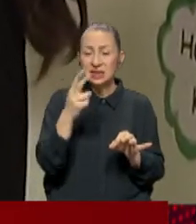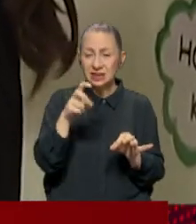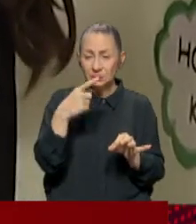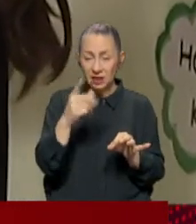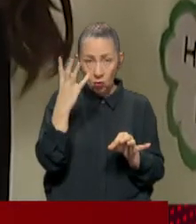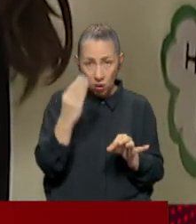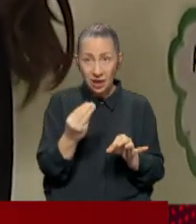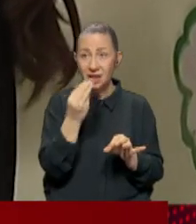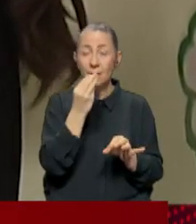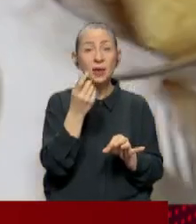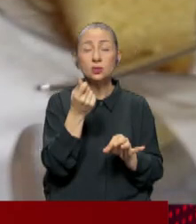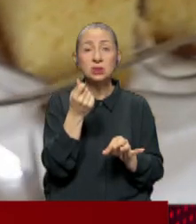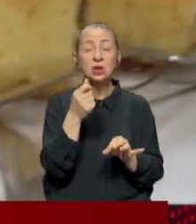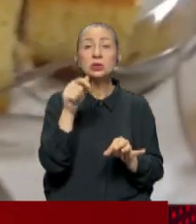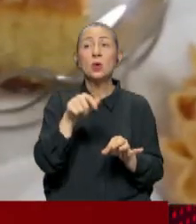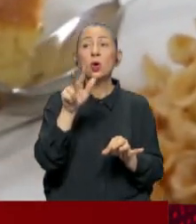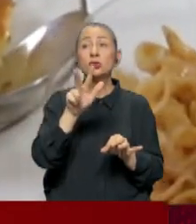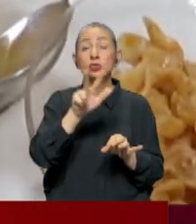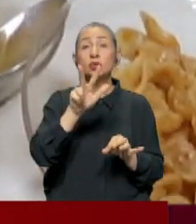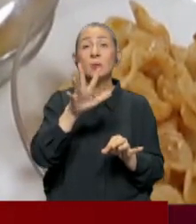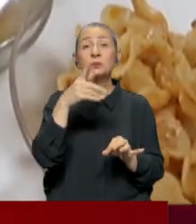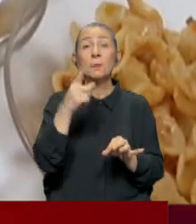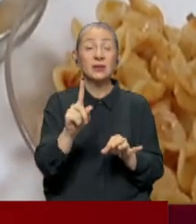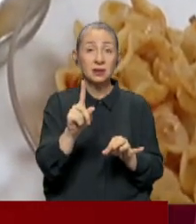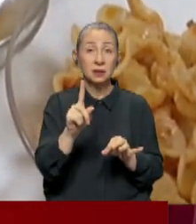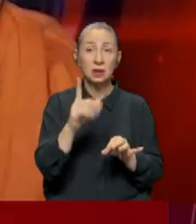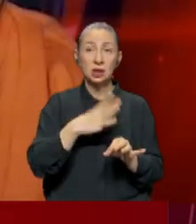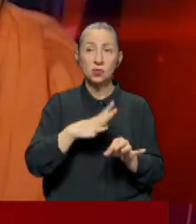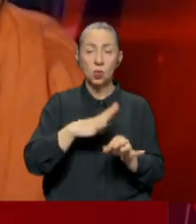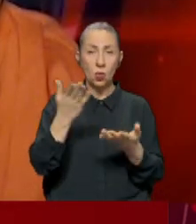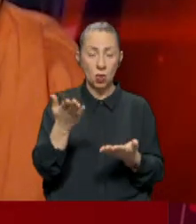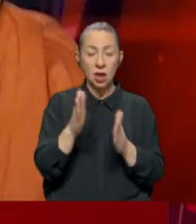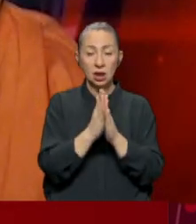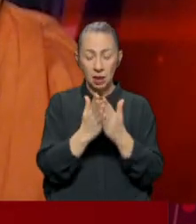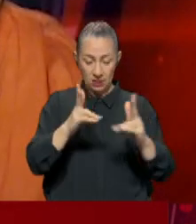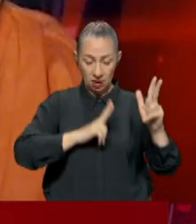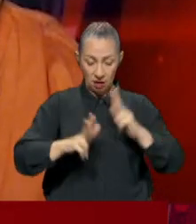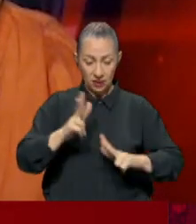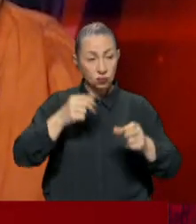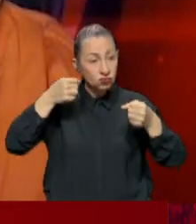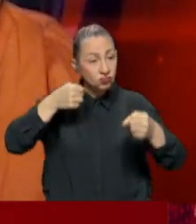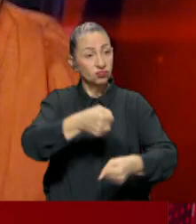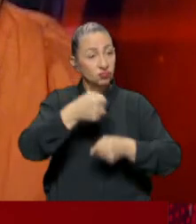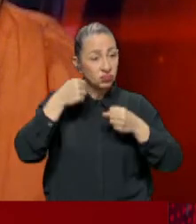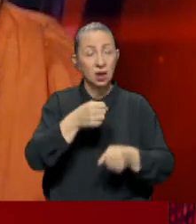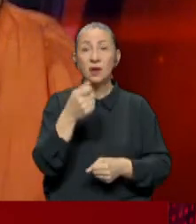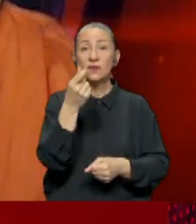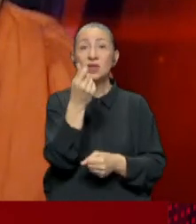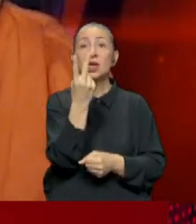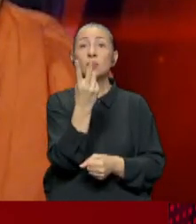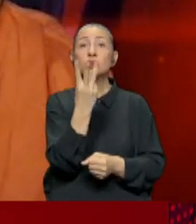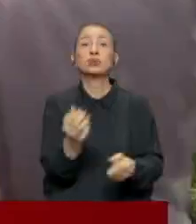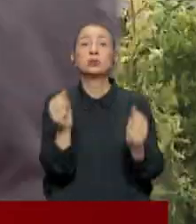lira olan yemek ücretini 30-35 bin lira olarak talep ediyor. Kitap, kıyafet dayatmalarıyla fiyatı 2'ye